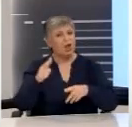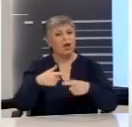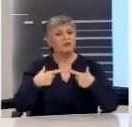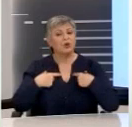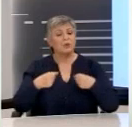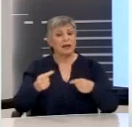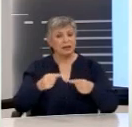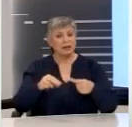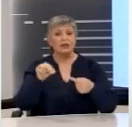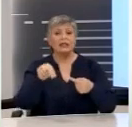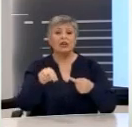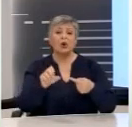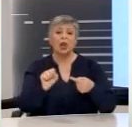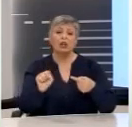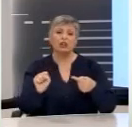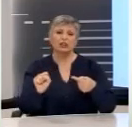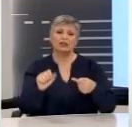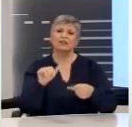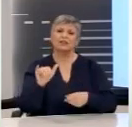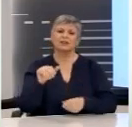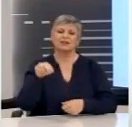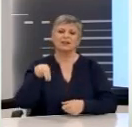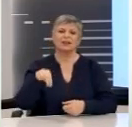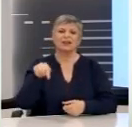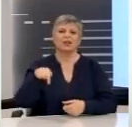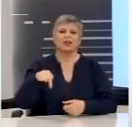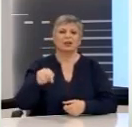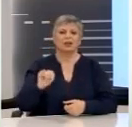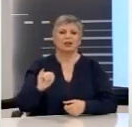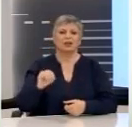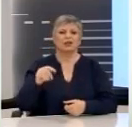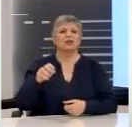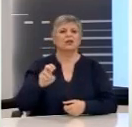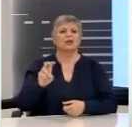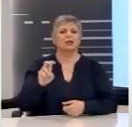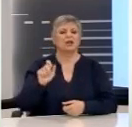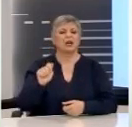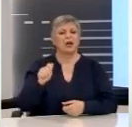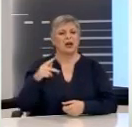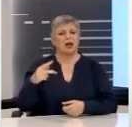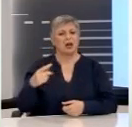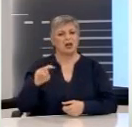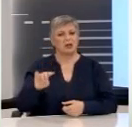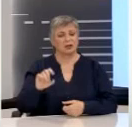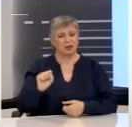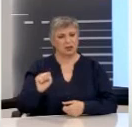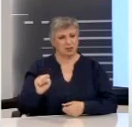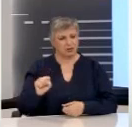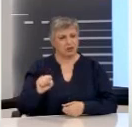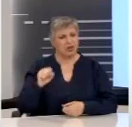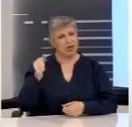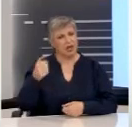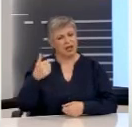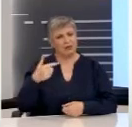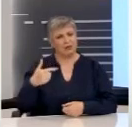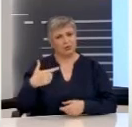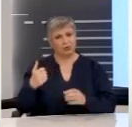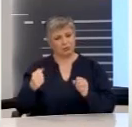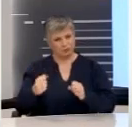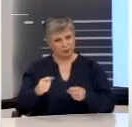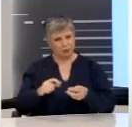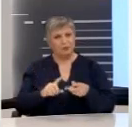Σιντιχάκης, ο οποίος μάλιστα επωνομάζεται Director. Άλλο ένα όνομα που επίσης θα μας απασχολήσει είναι ο